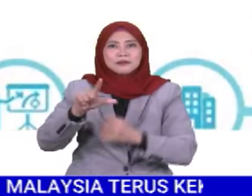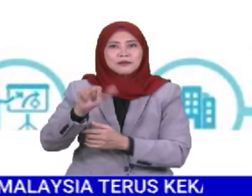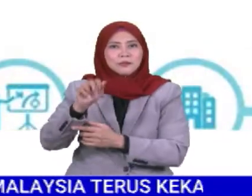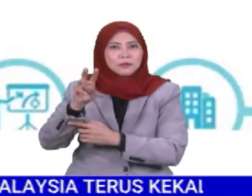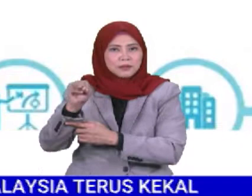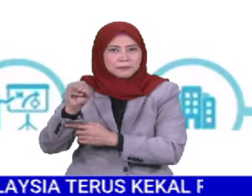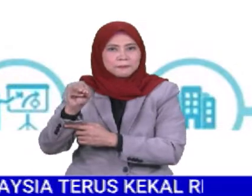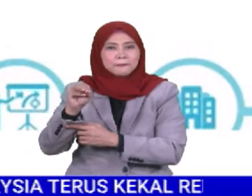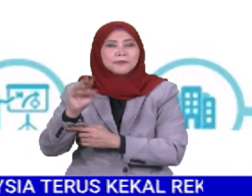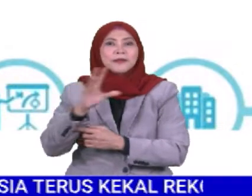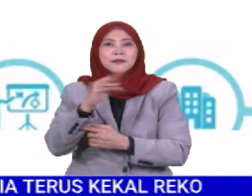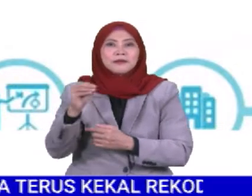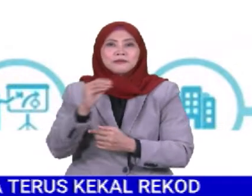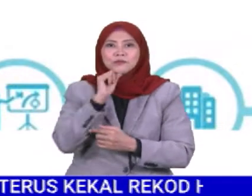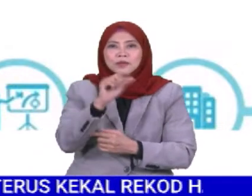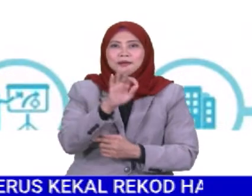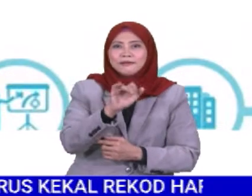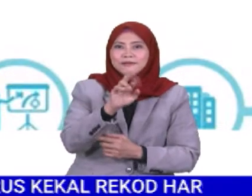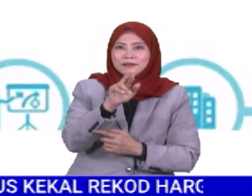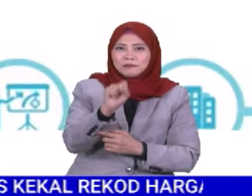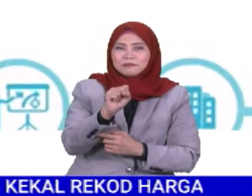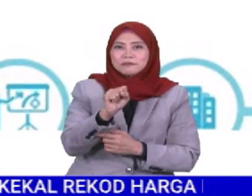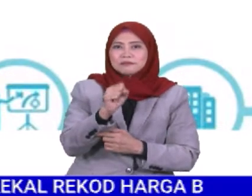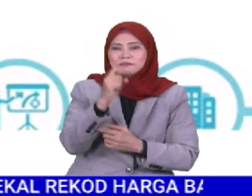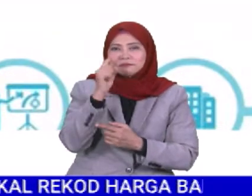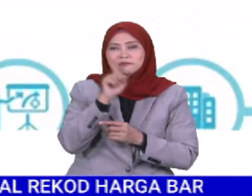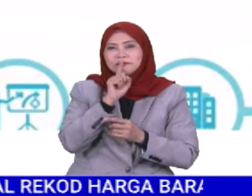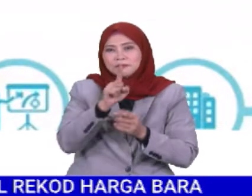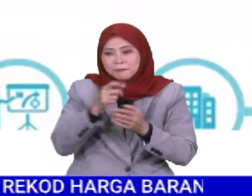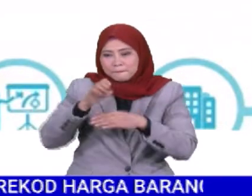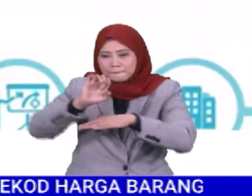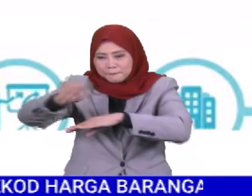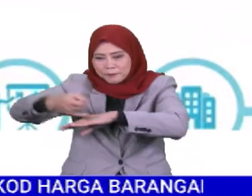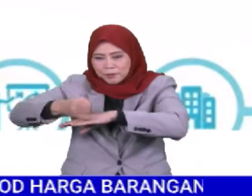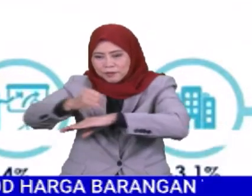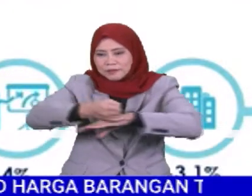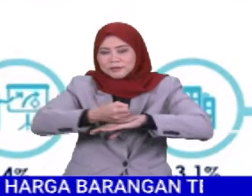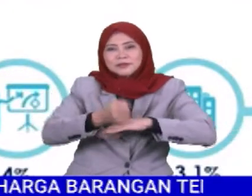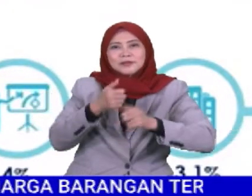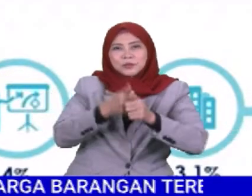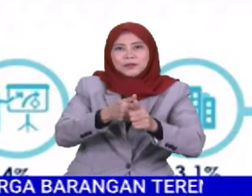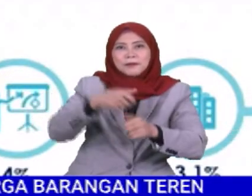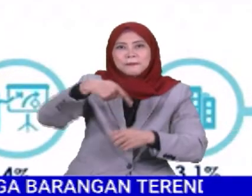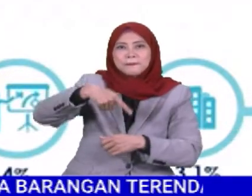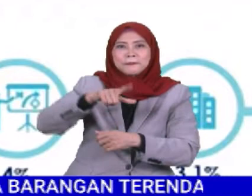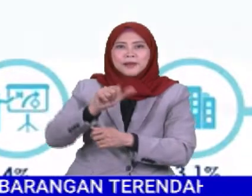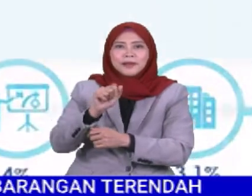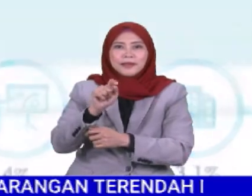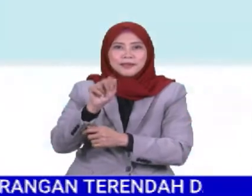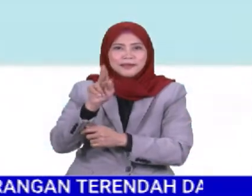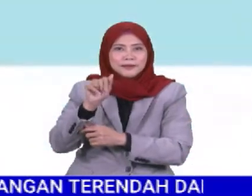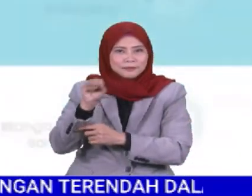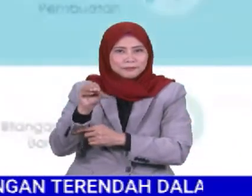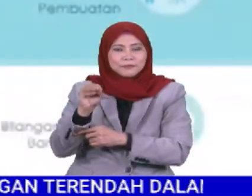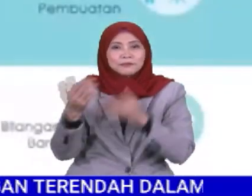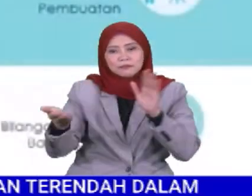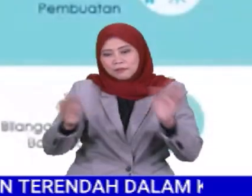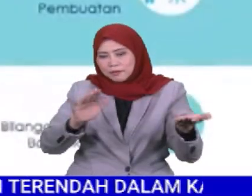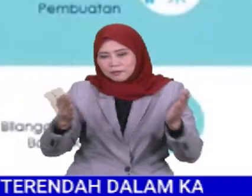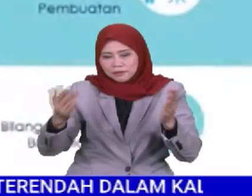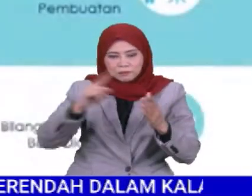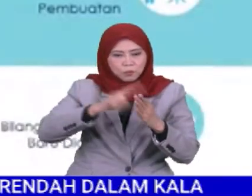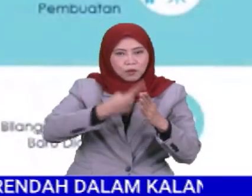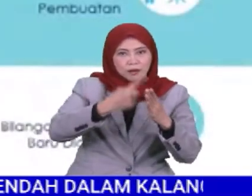dan Logam bukan virus yang dipacu permintaan impor berasaskan Fatin Um yang menggalakkan berdasarkan perbandingan